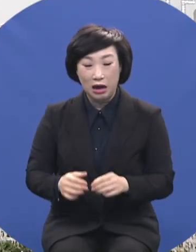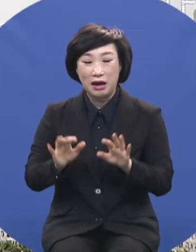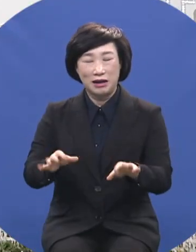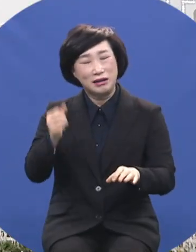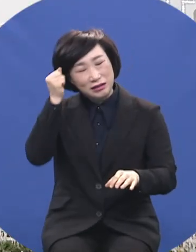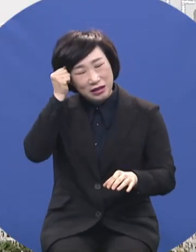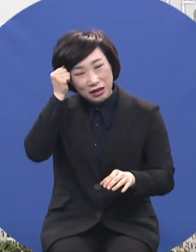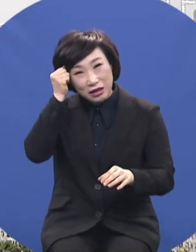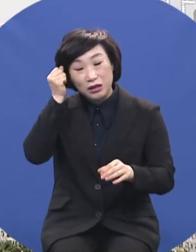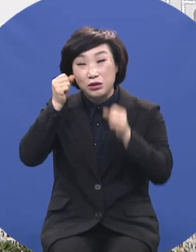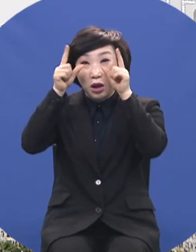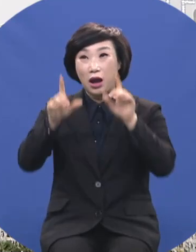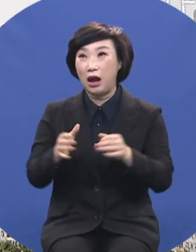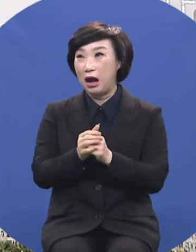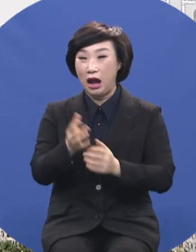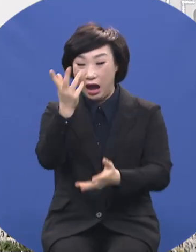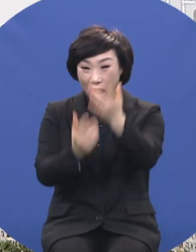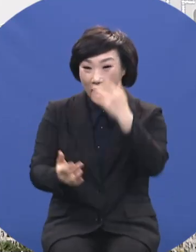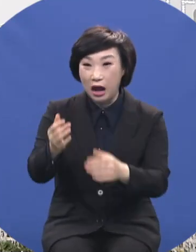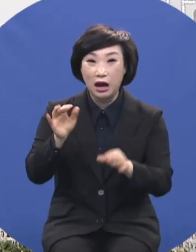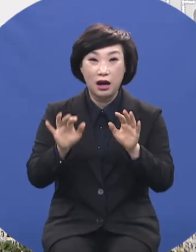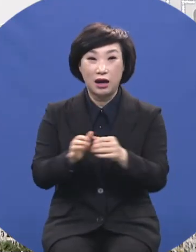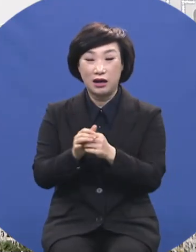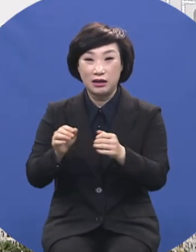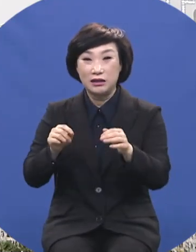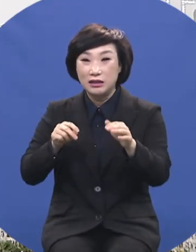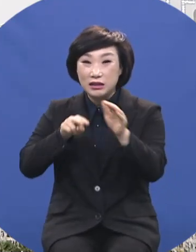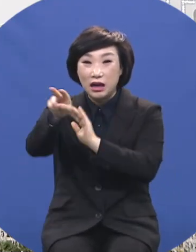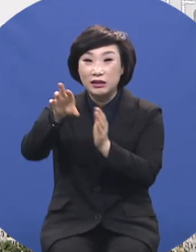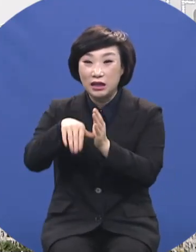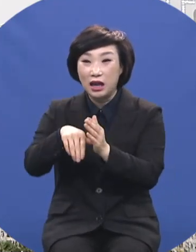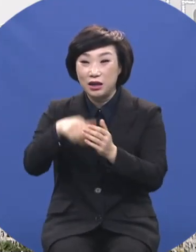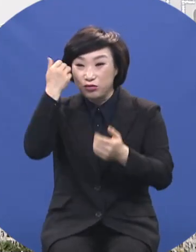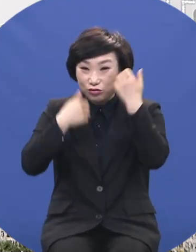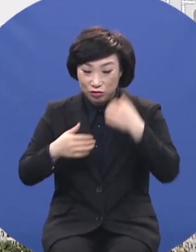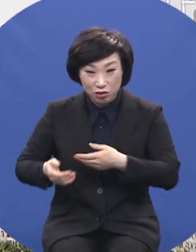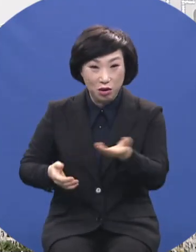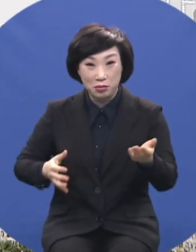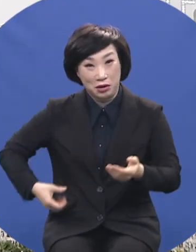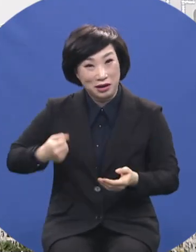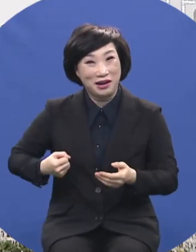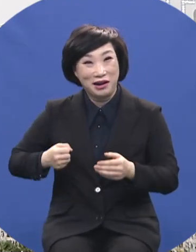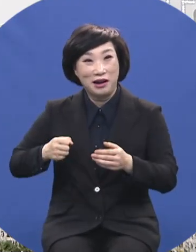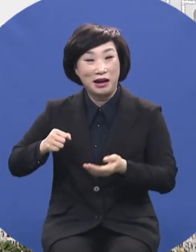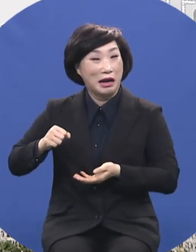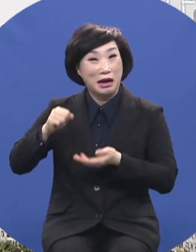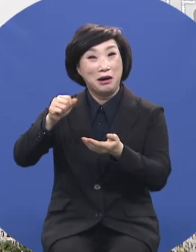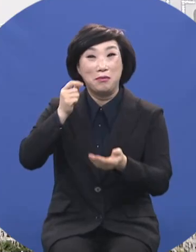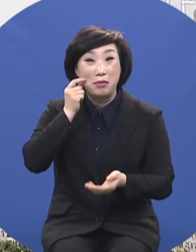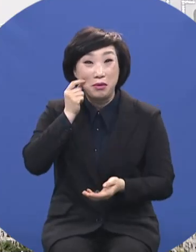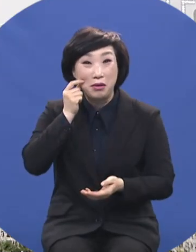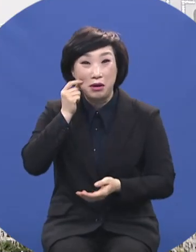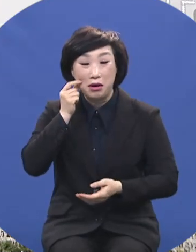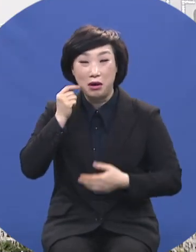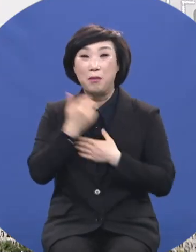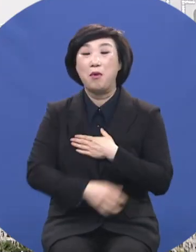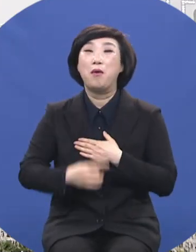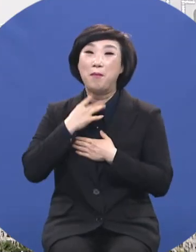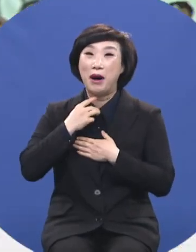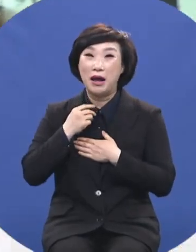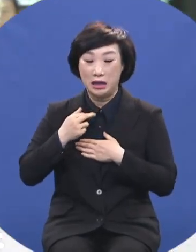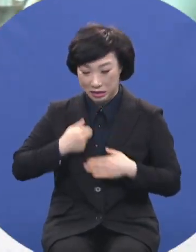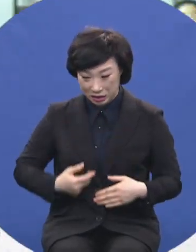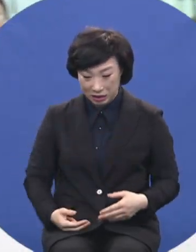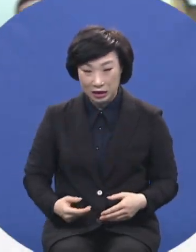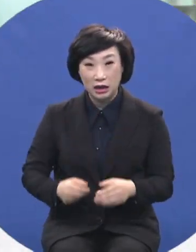자다가 나오는 자가 불 가운데서 나오는 자가 단 아무것도 건질 것이 없잖아. 예.